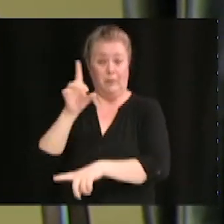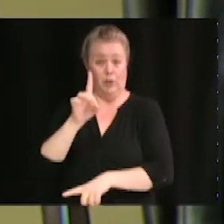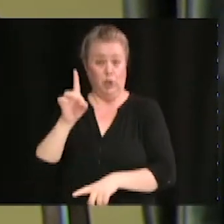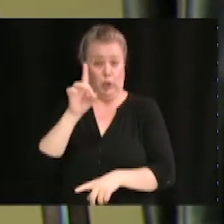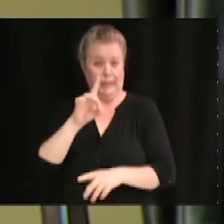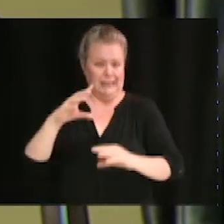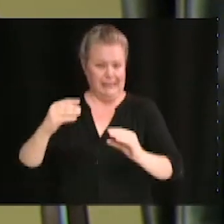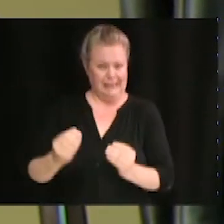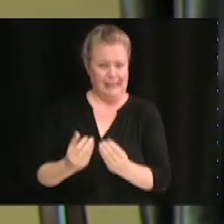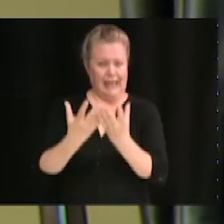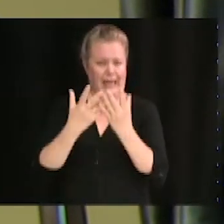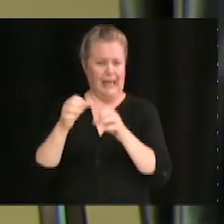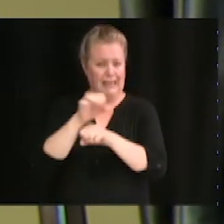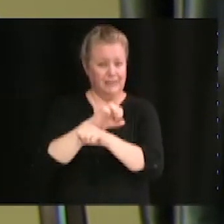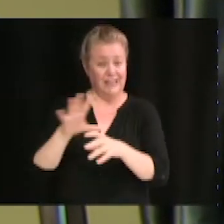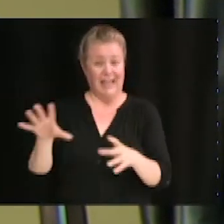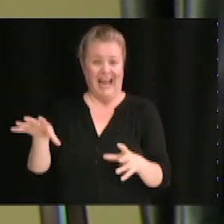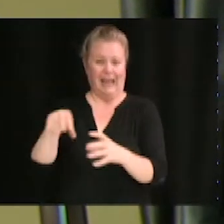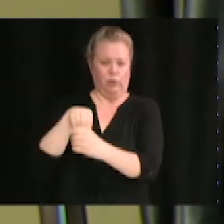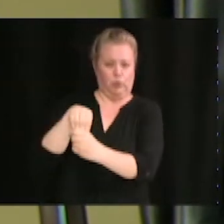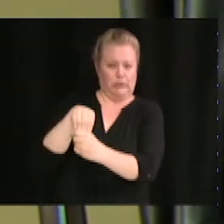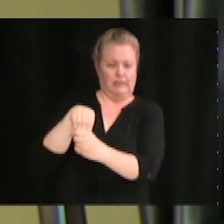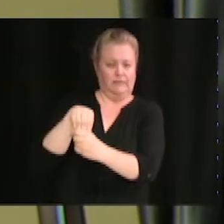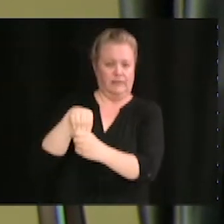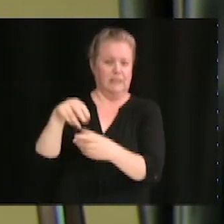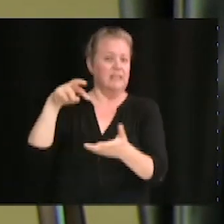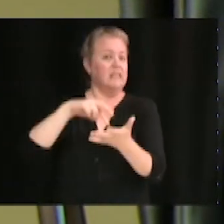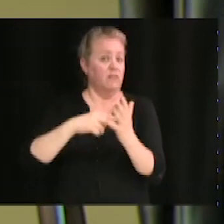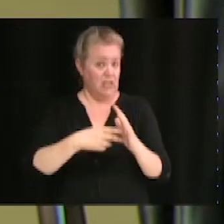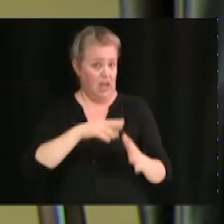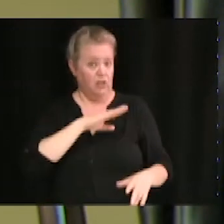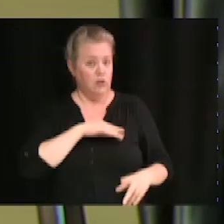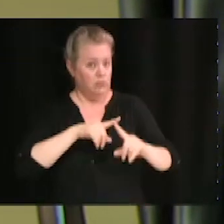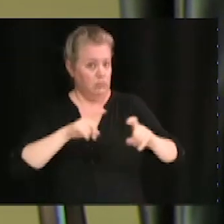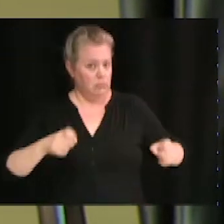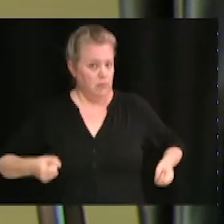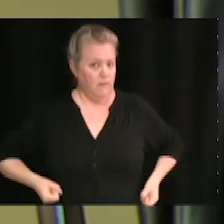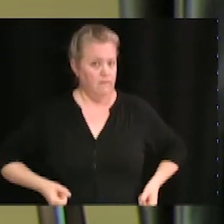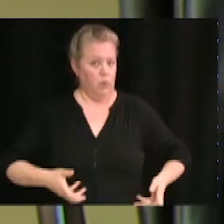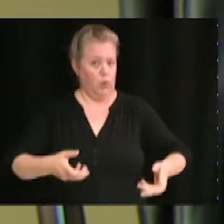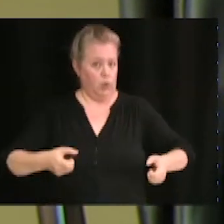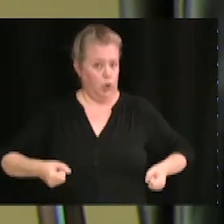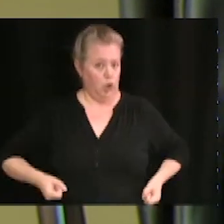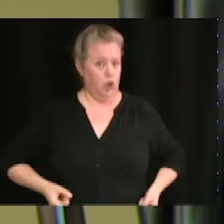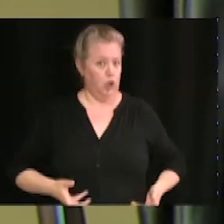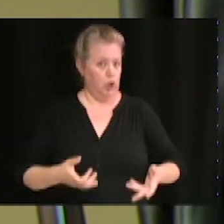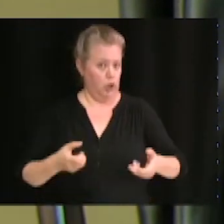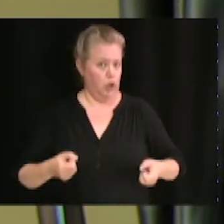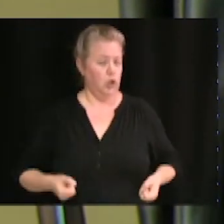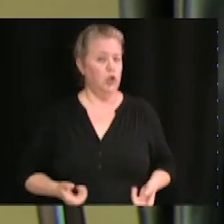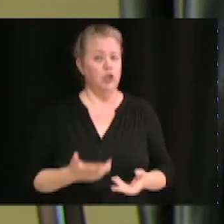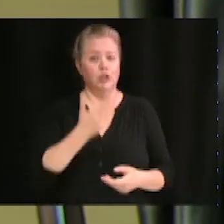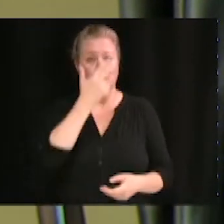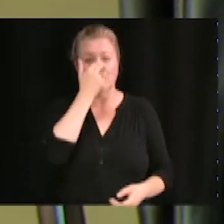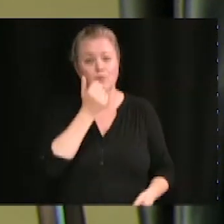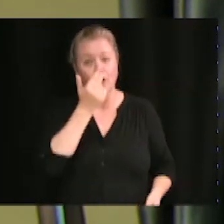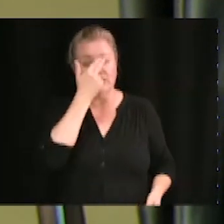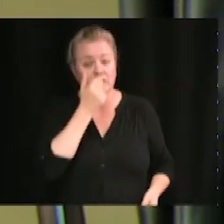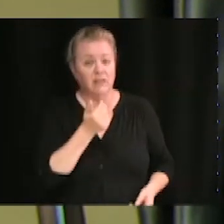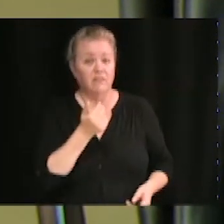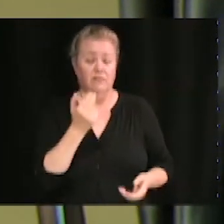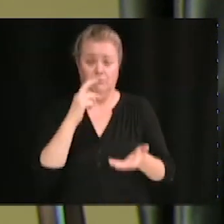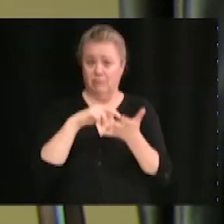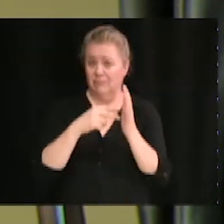Donc, c'est vraiment l'idée, c'est une activité qui va se passer aussi avec les chaises roulantes, donc des chaises roulantes sportives. Donc, j'invite la population à s